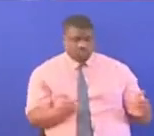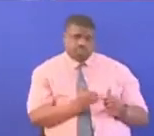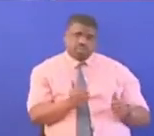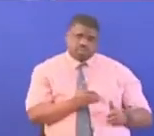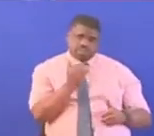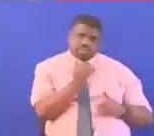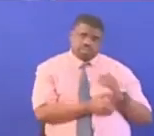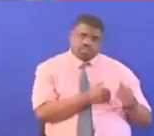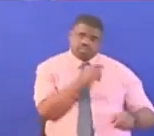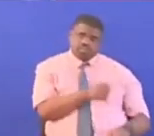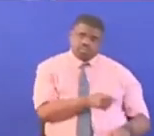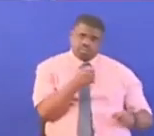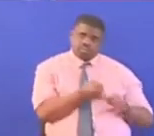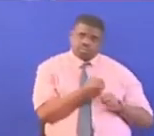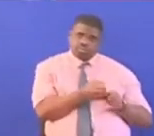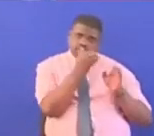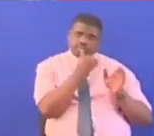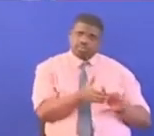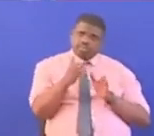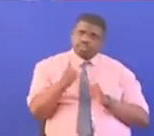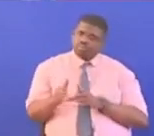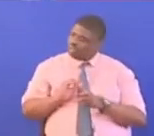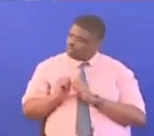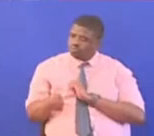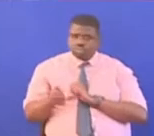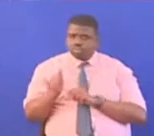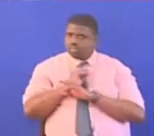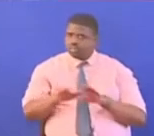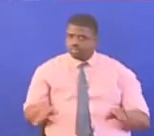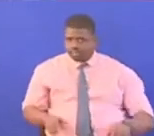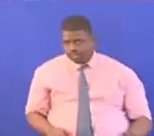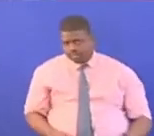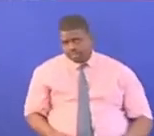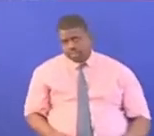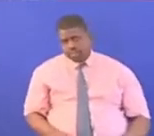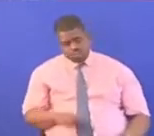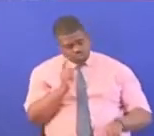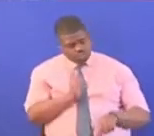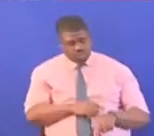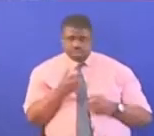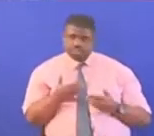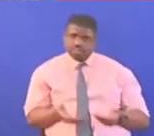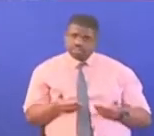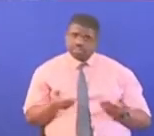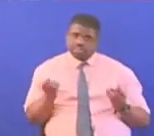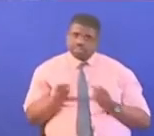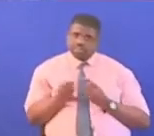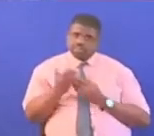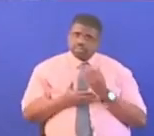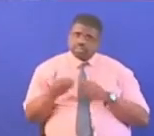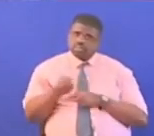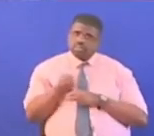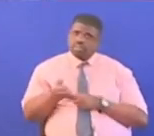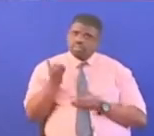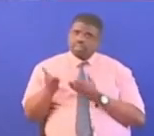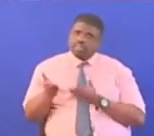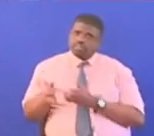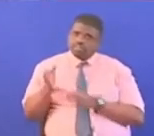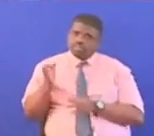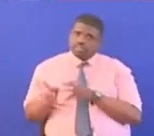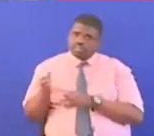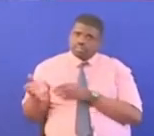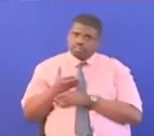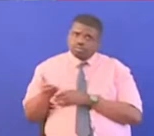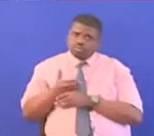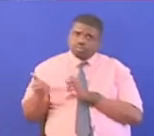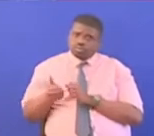ambayo kwenye hatua hiyo shughuli za kibinadamu haziruhusiwi kabisa. Ni wakati sasa kama nchi tufanye tathmini sahihi kuhusu hifadhi zetu